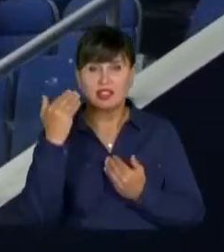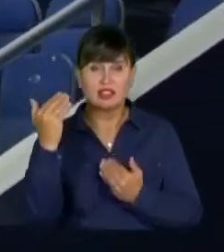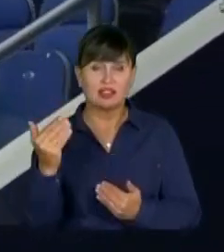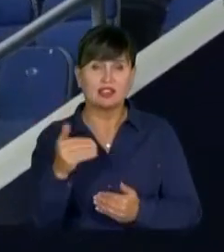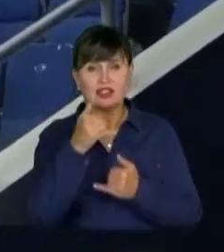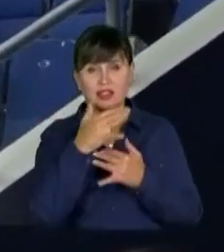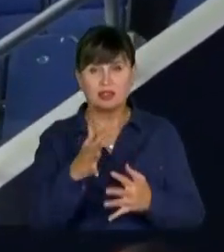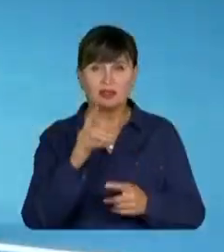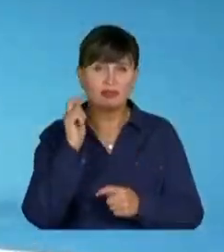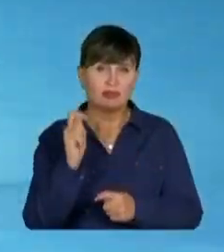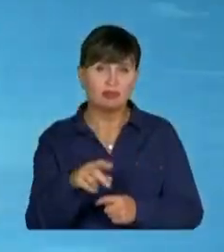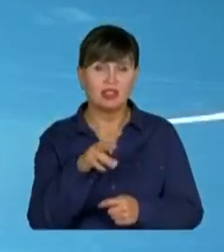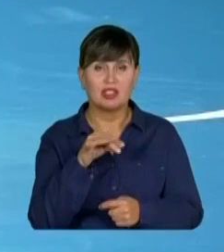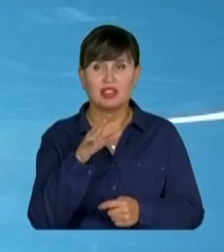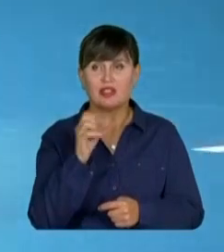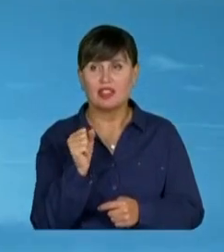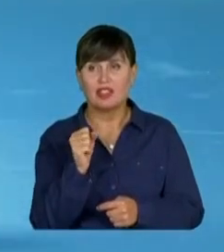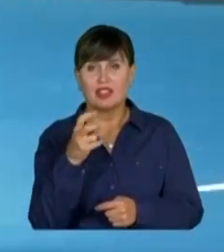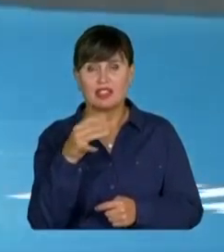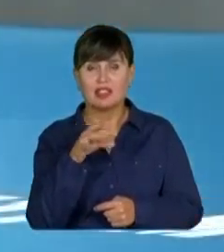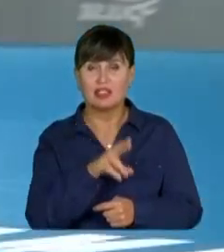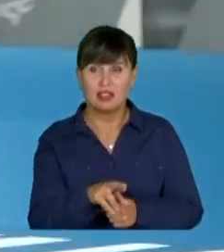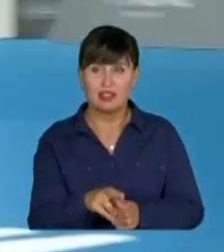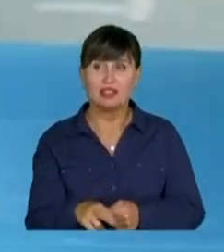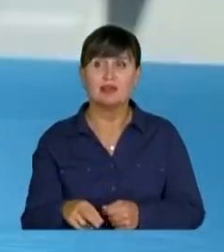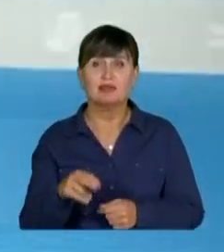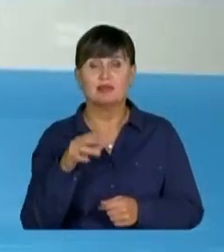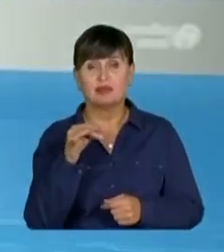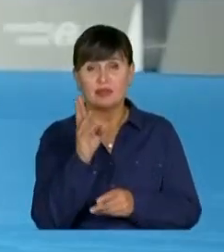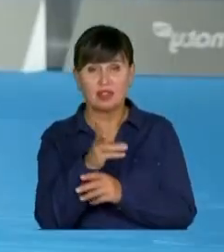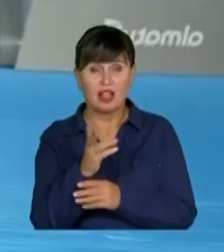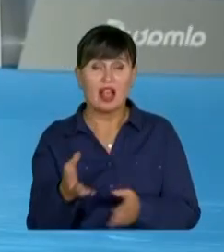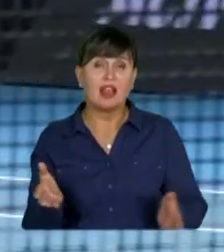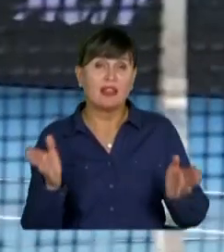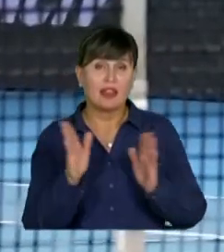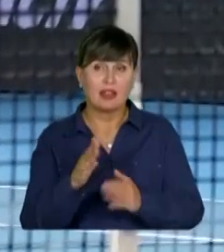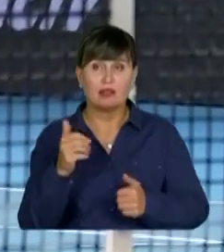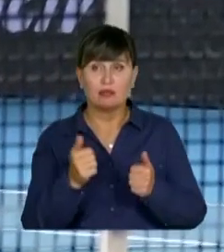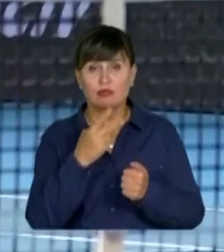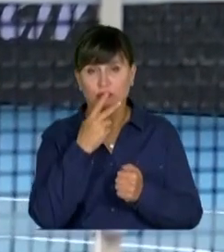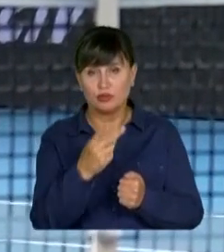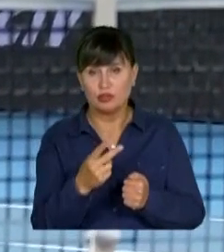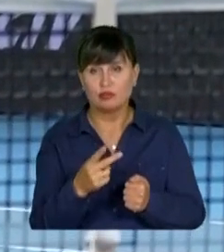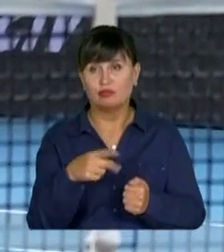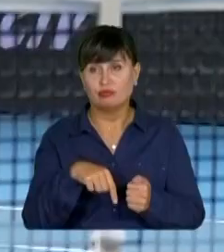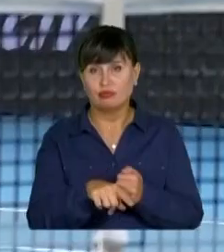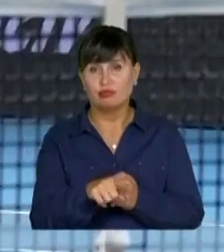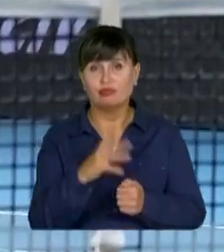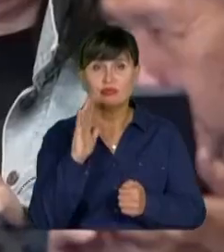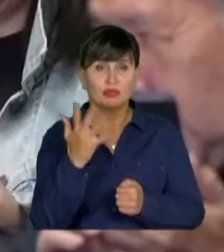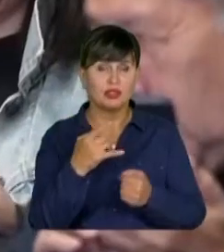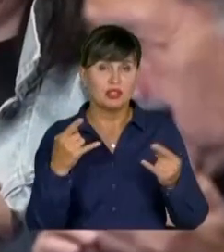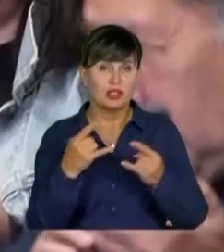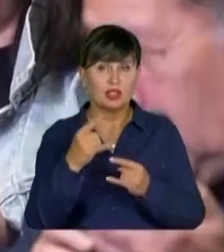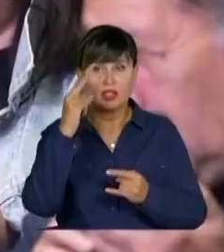не смог обыграть ливанского теннисиста Бенджамина Хасана. Трансляцию остальных матчей вы можете увидеть на 5 телеканалах Казахстана,